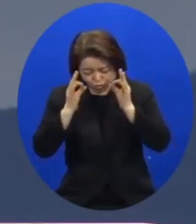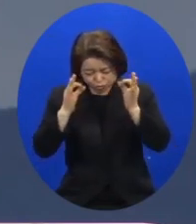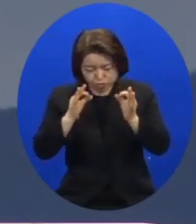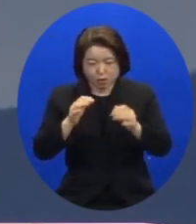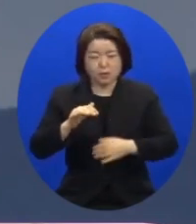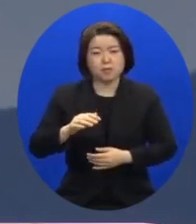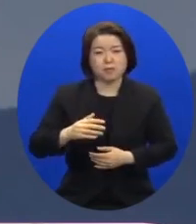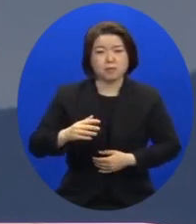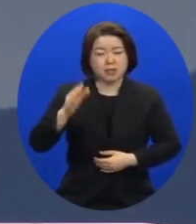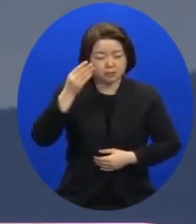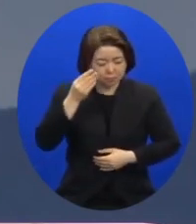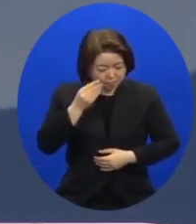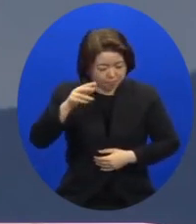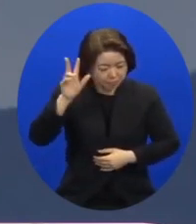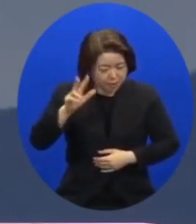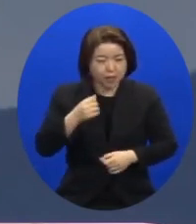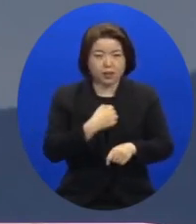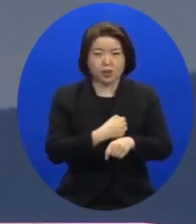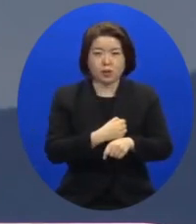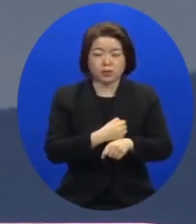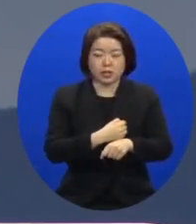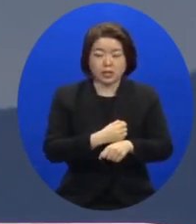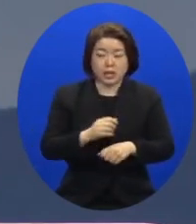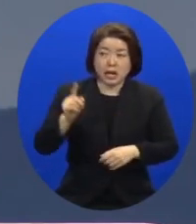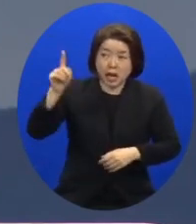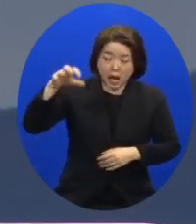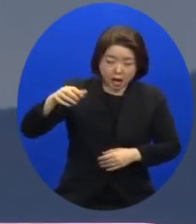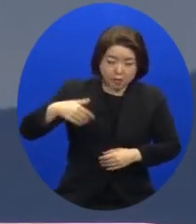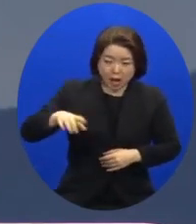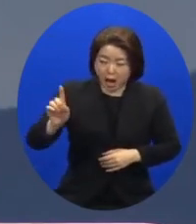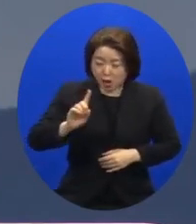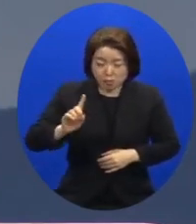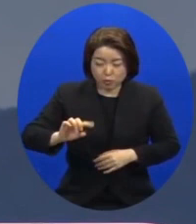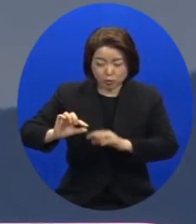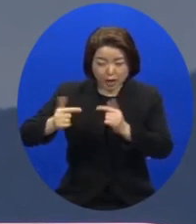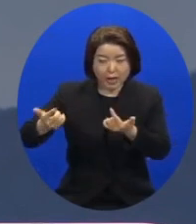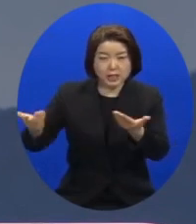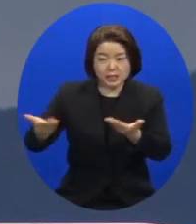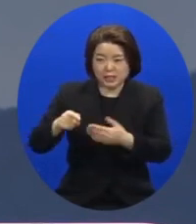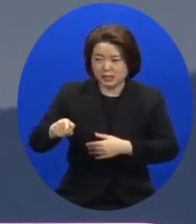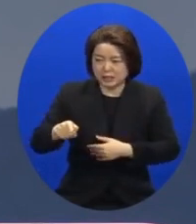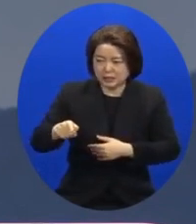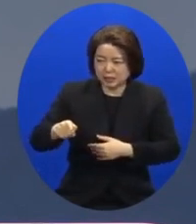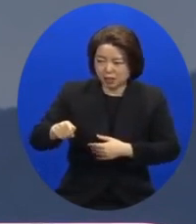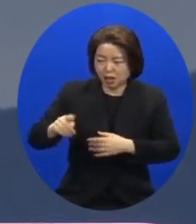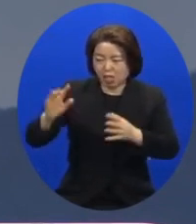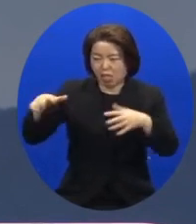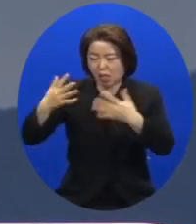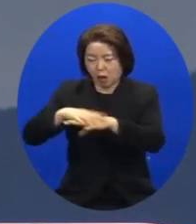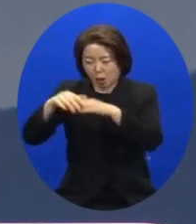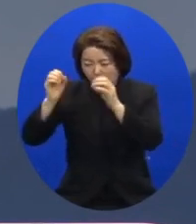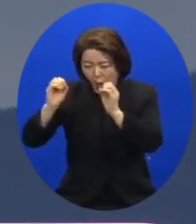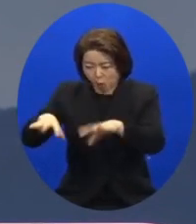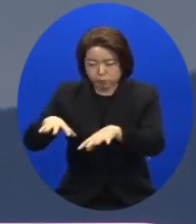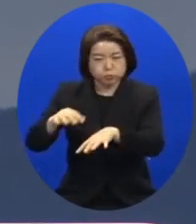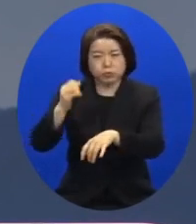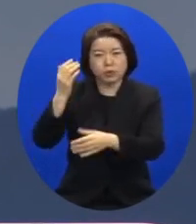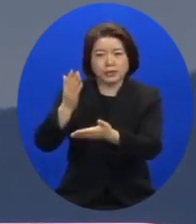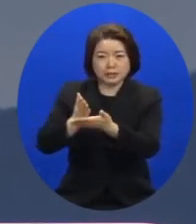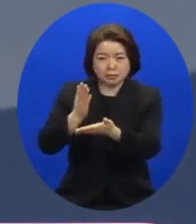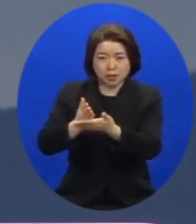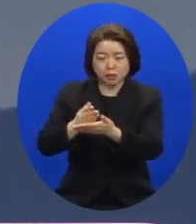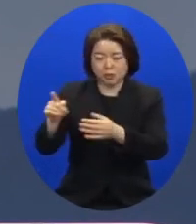아무것도 아니니 결국 가면은 진짜 아무것도 아닌 그런 일들 바람 잡는 것 같은 수고를 위해서는